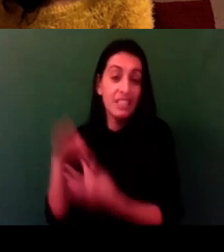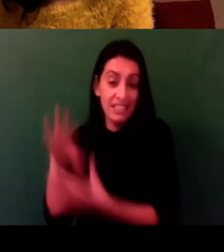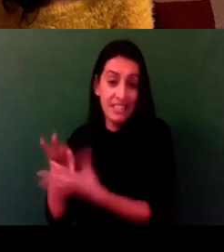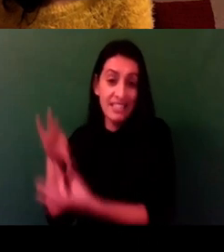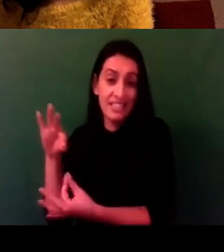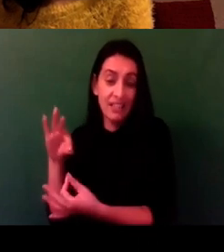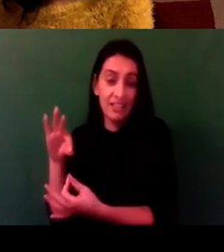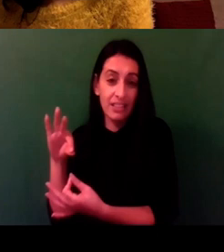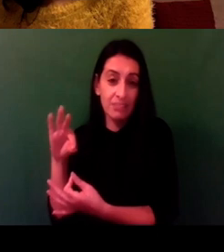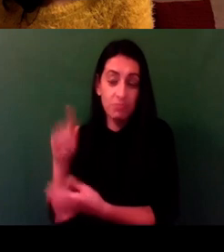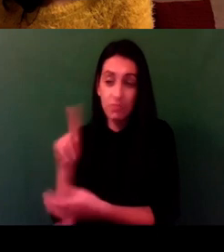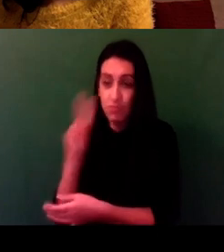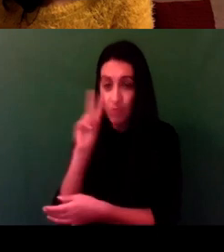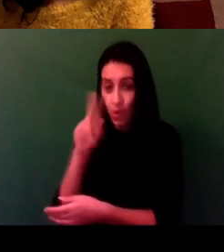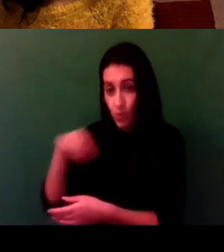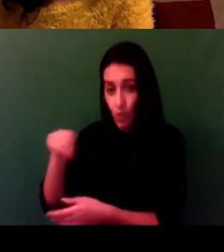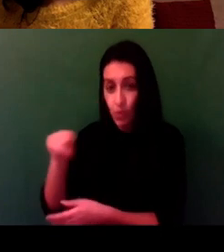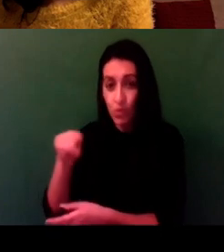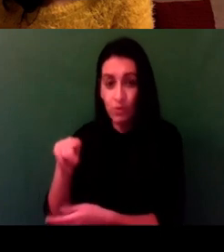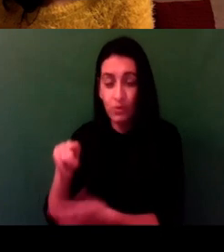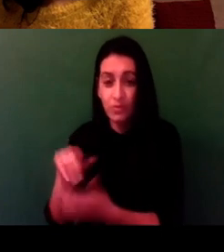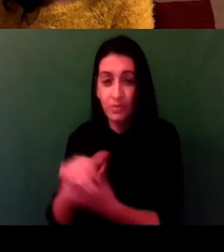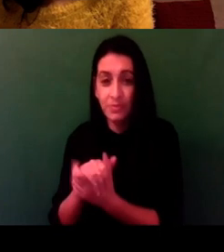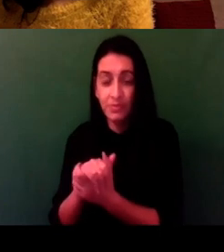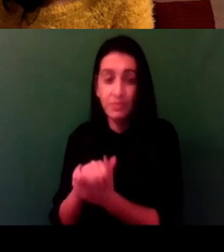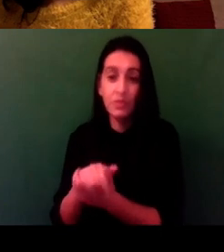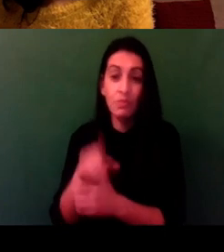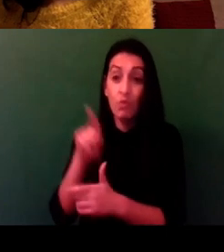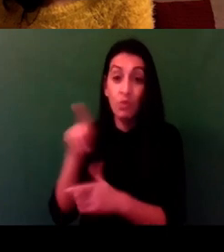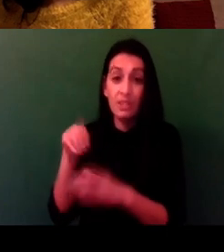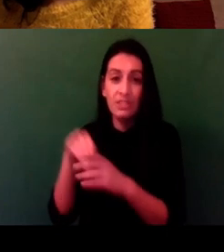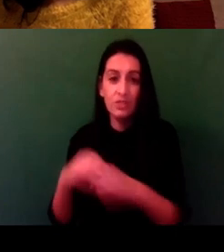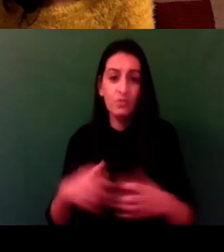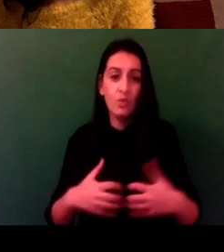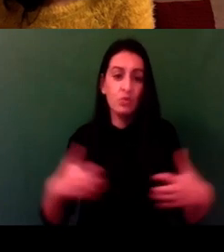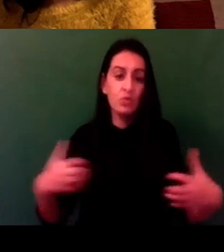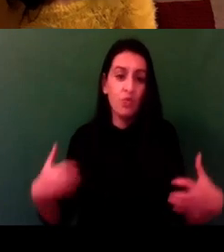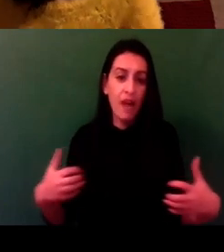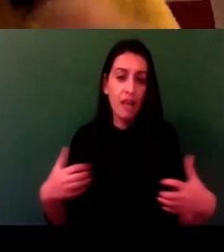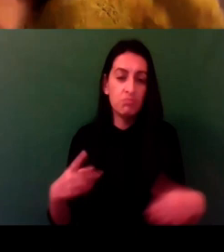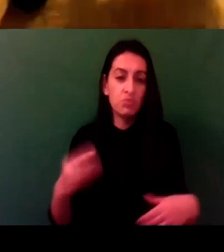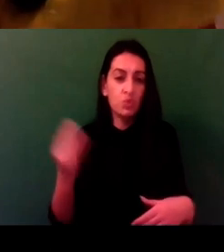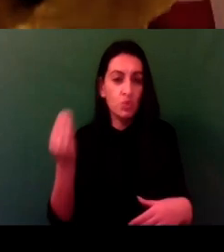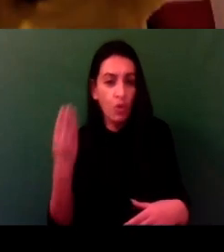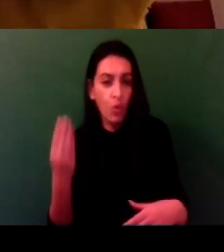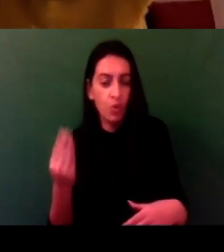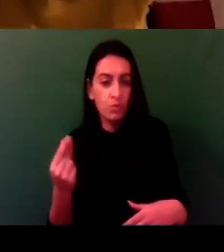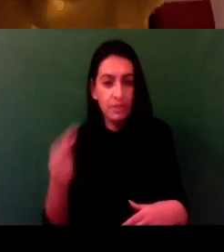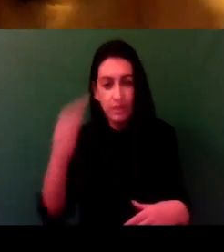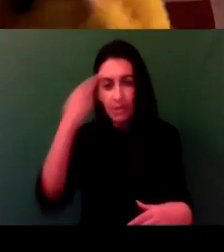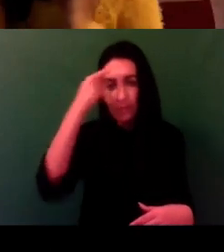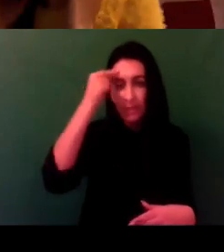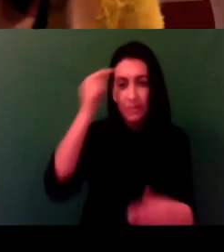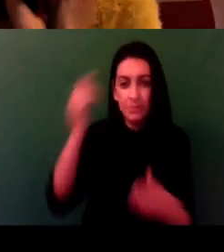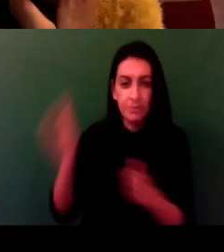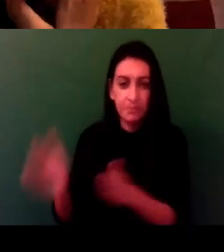Baktığınızda yani bütün o işin güvenlik, teknik, bilimsel, estetik şeylerini bir tarafa bırakırsanız aslında